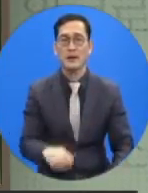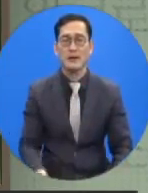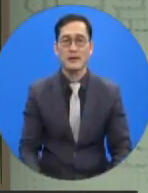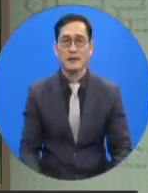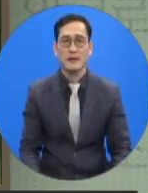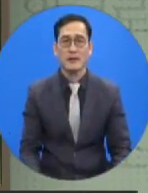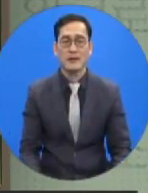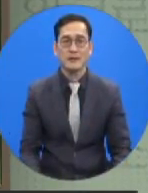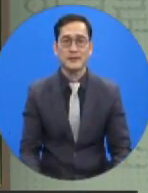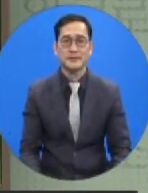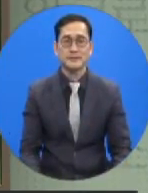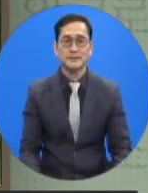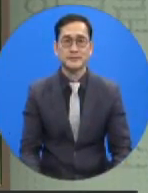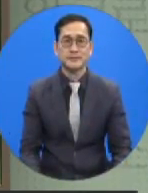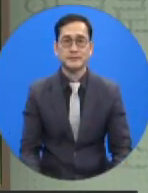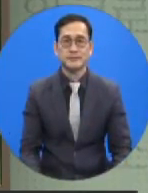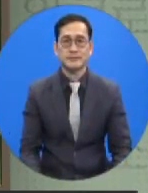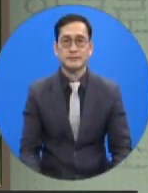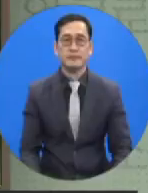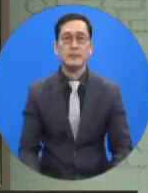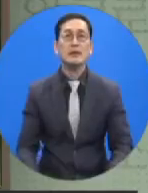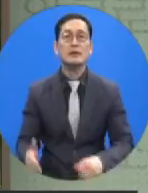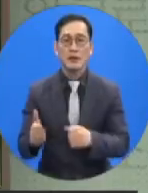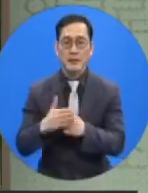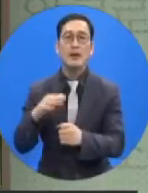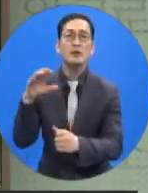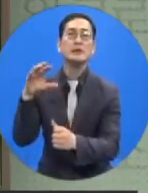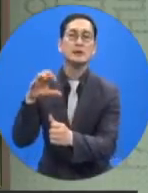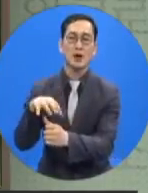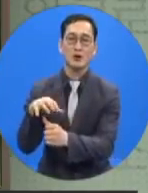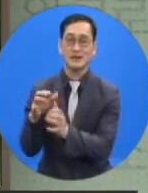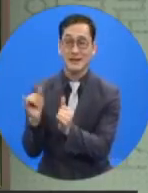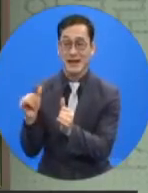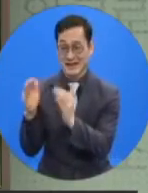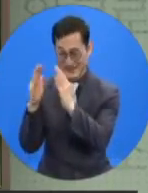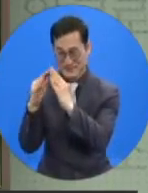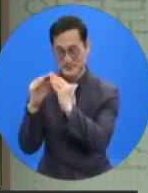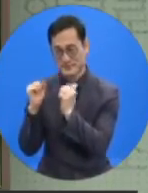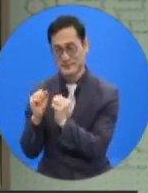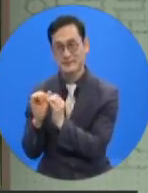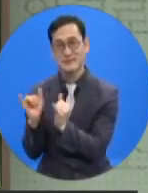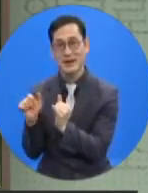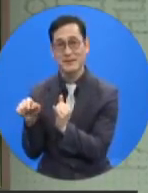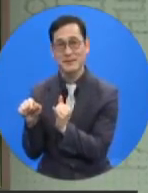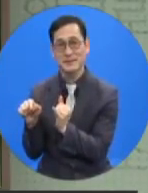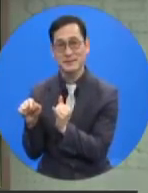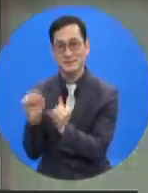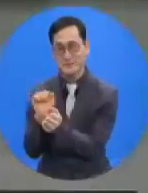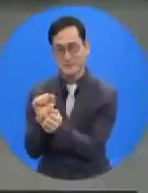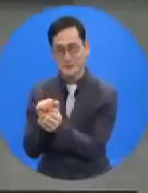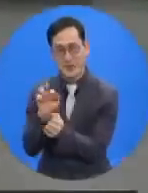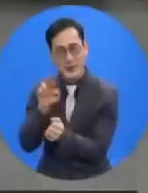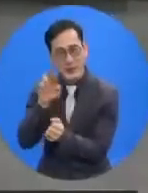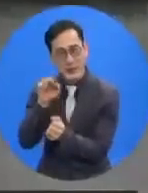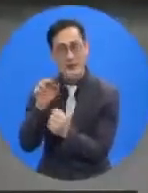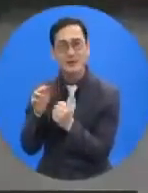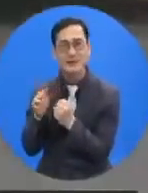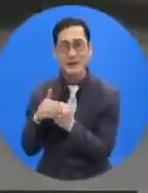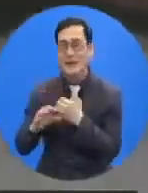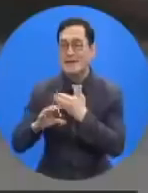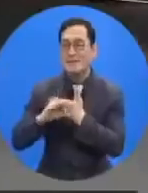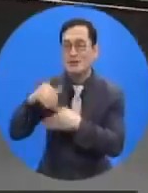여전하기 때문입니다. 그래서 격리자 전용 임시기표소를 만들 방안도 논의 중이라고 합니다. 재외국민